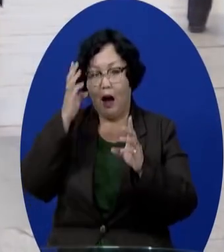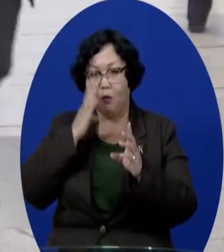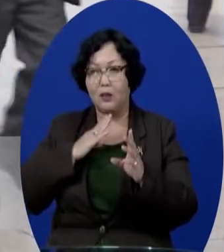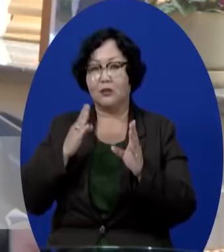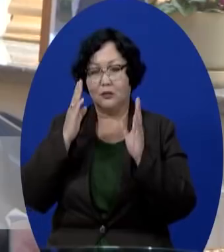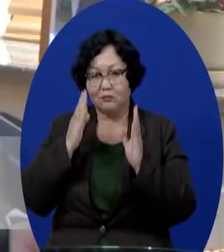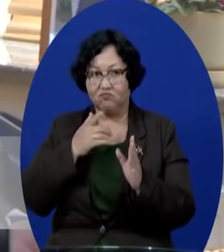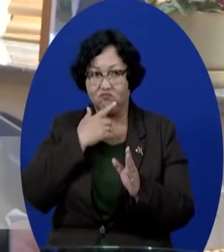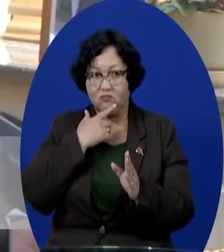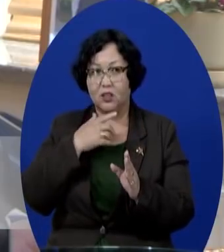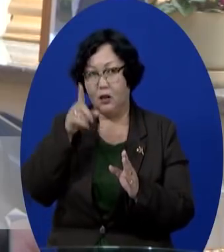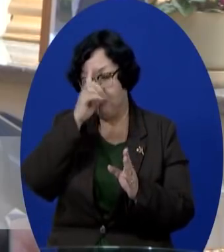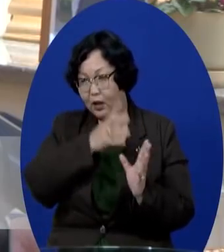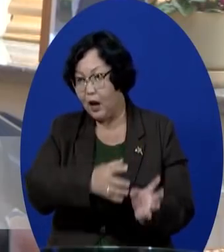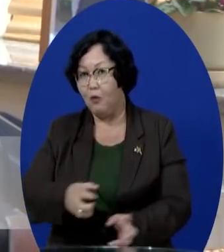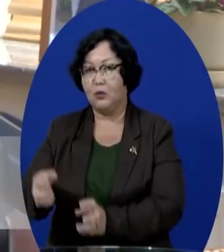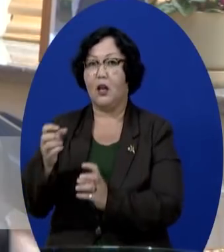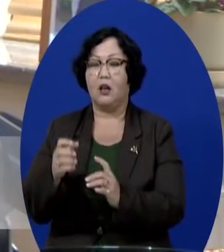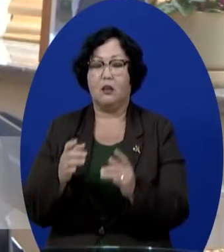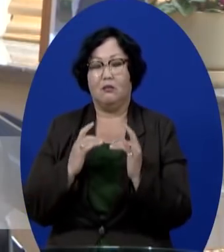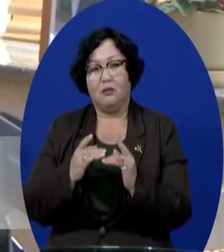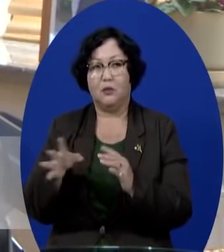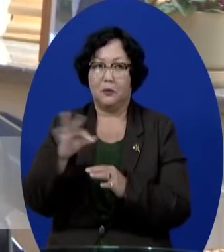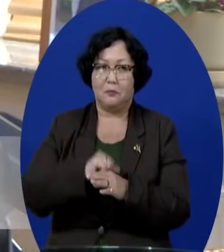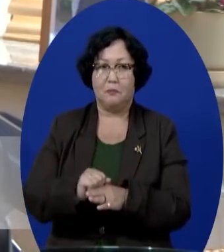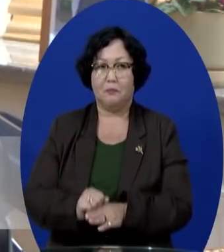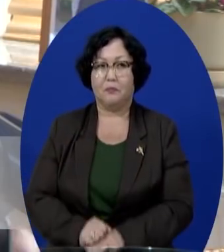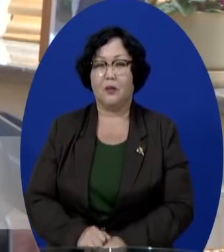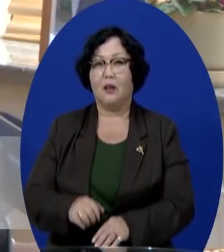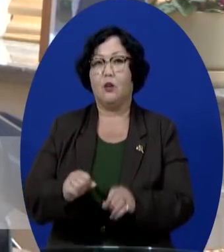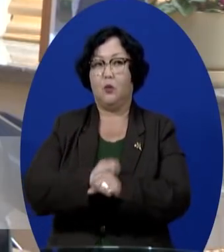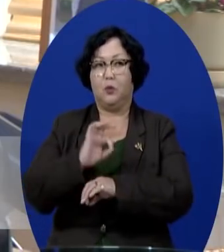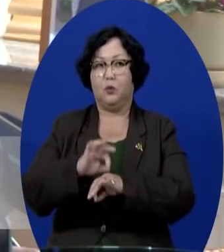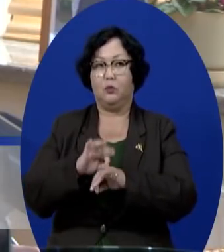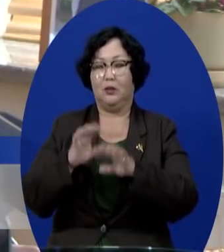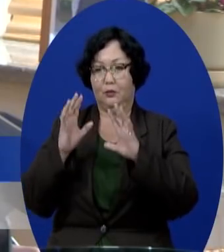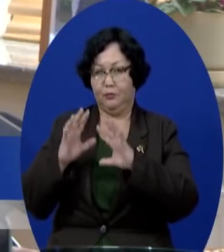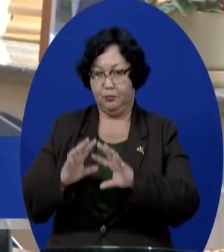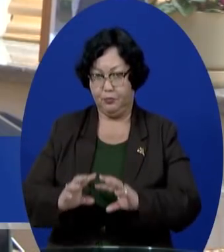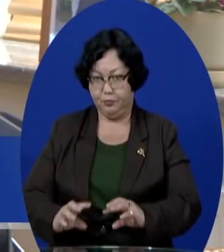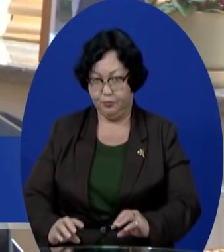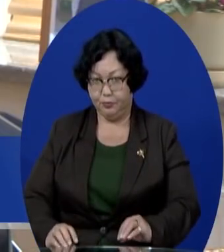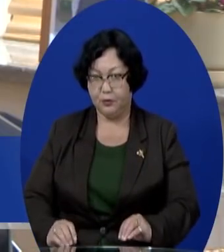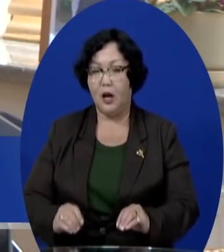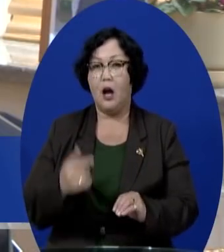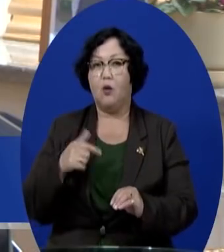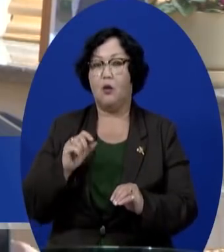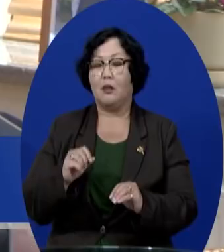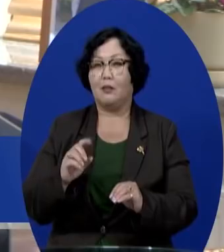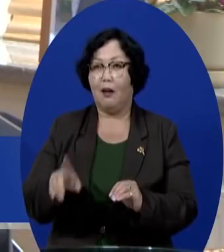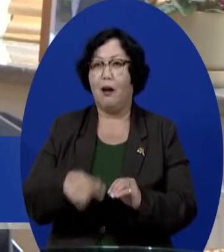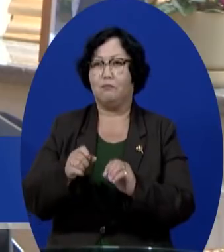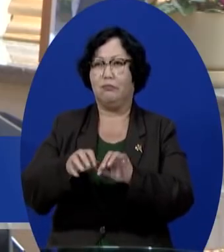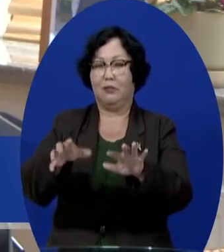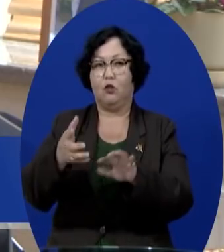байна. Чин буураад ирэх энэ одоо богнохон зурусах хугацаанд одоо дараагийн одоо давлаанаас өмнө бид бол одоо нэгдүгээр одоо